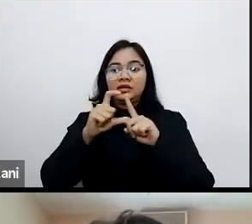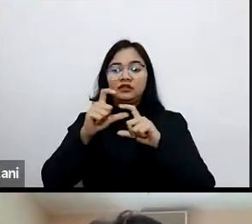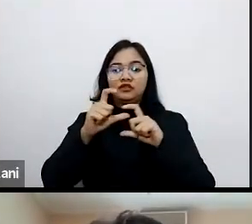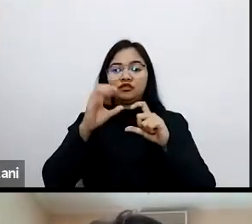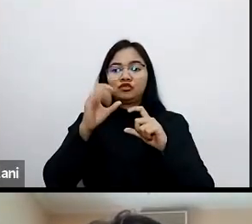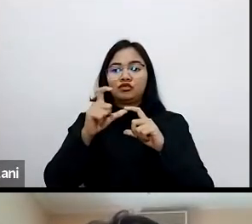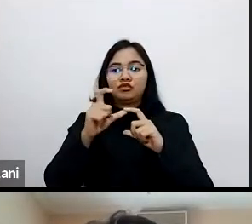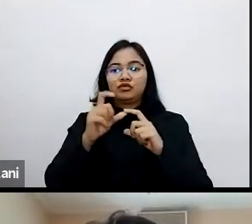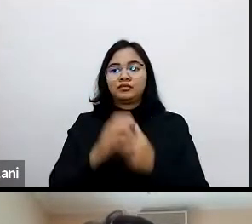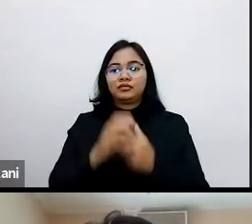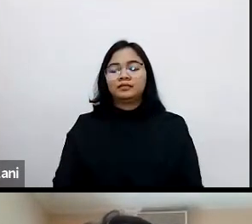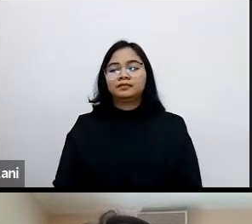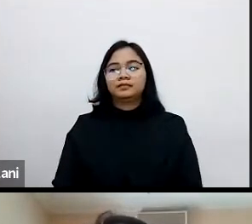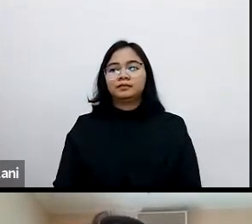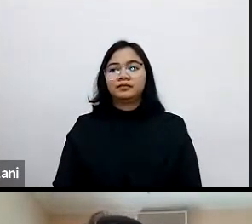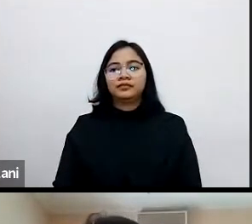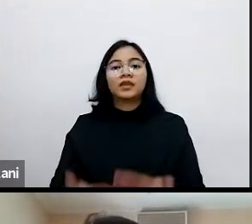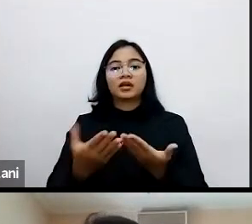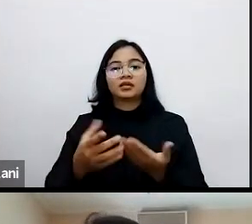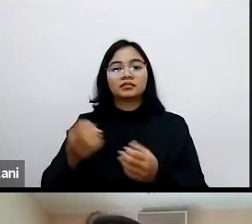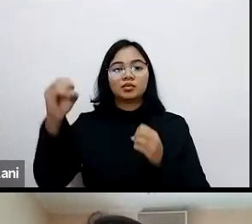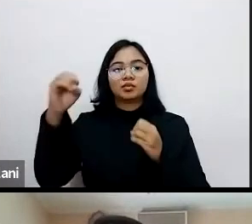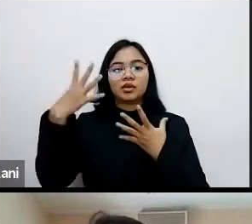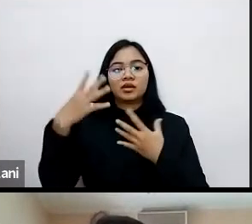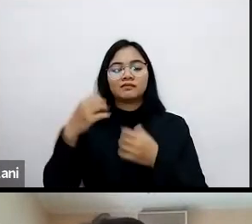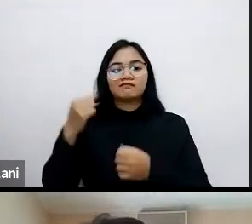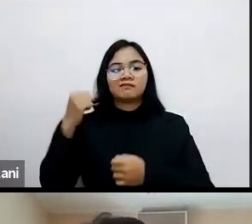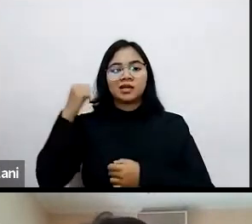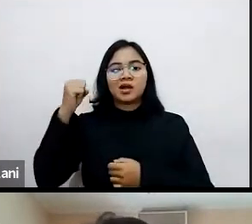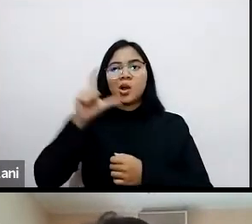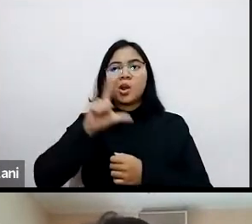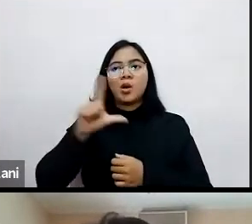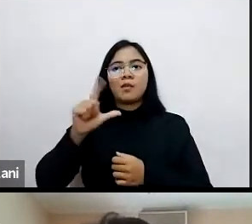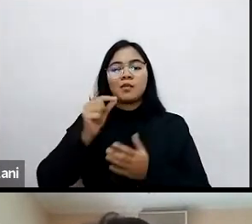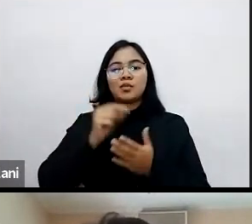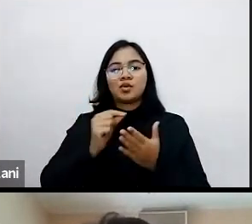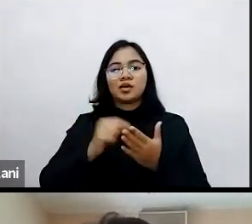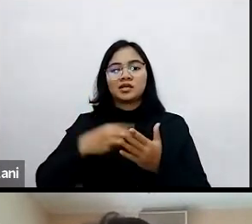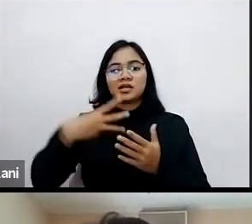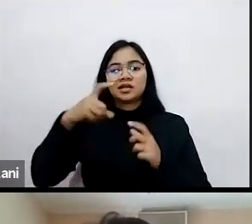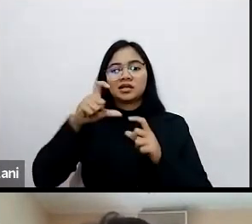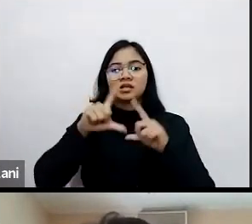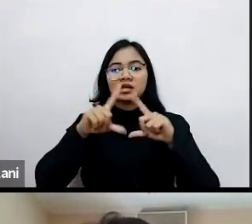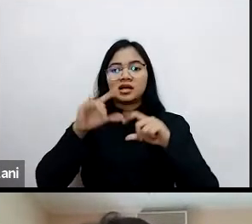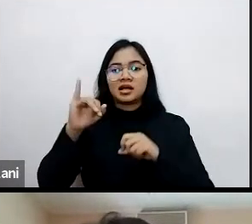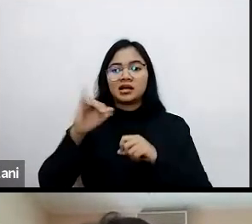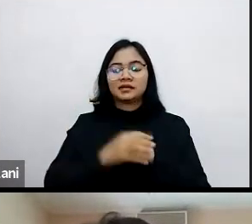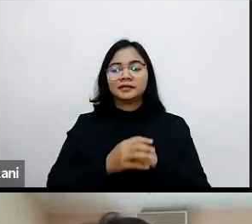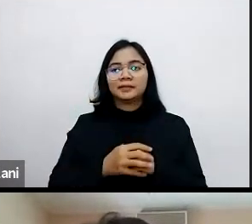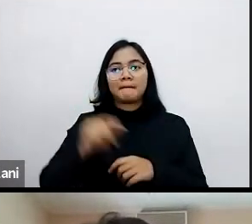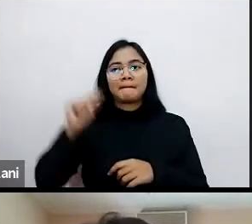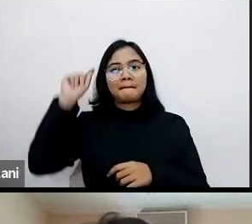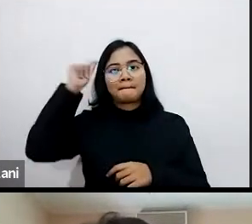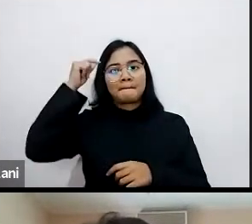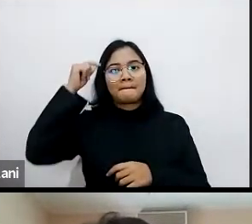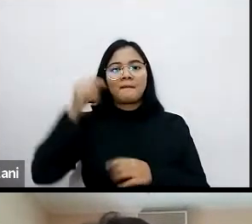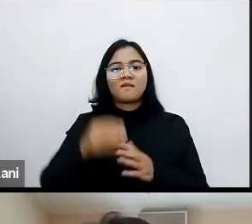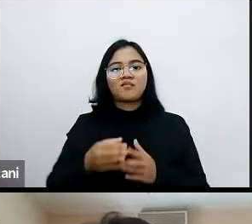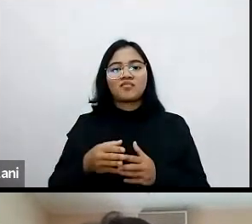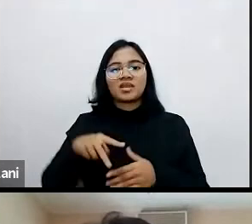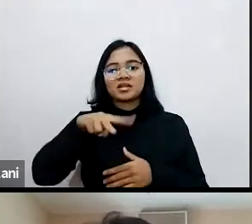adalah pengumuman. Ya, pengumuman pemenang lomba menulis esai mengingat jejak progresif